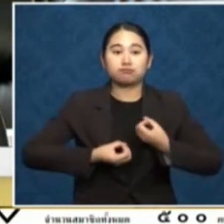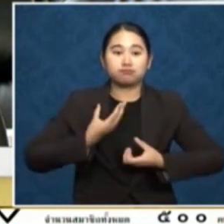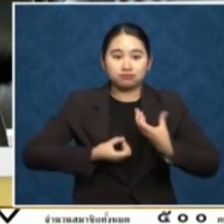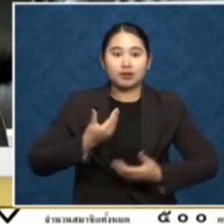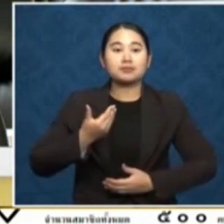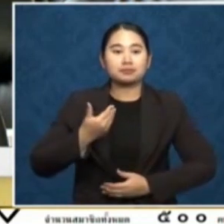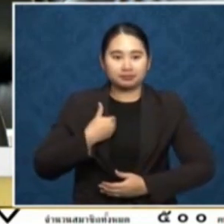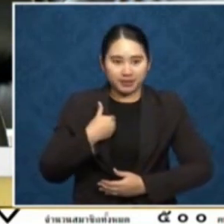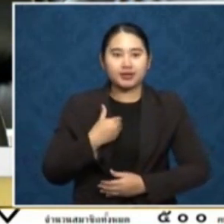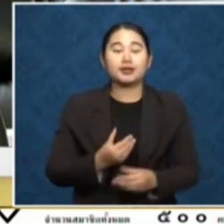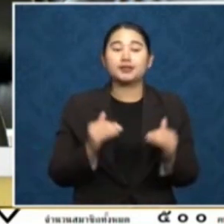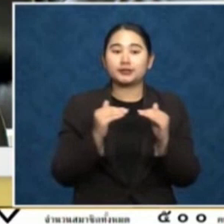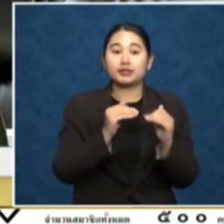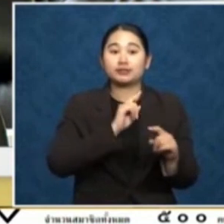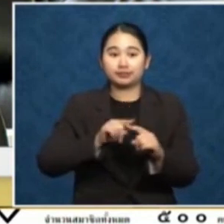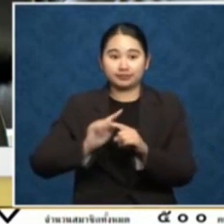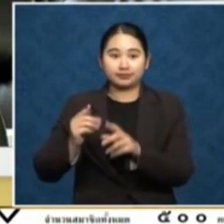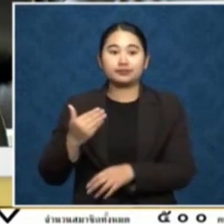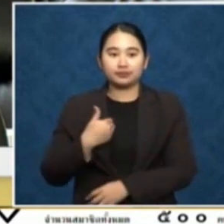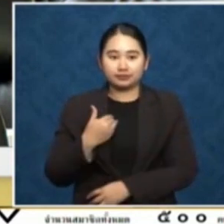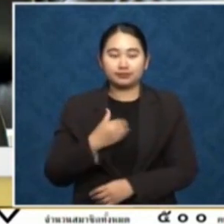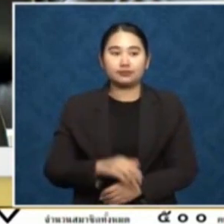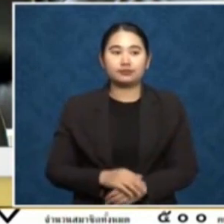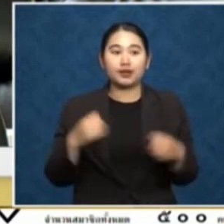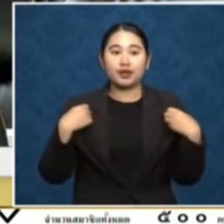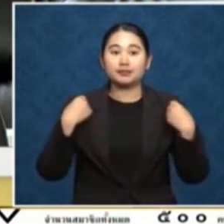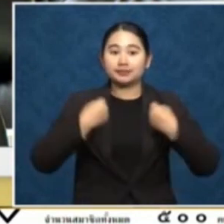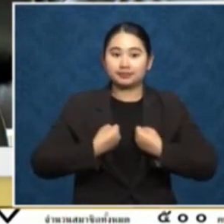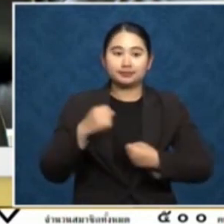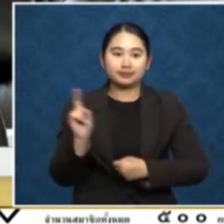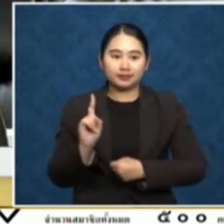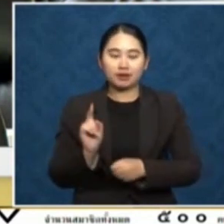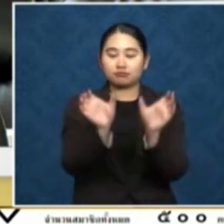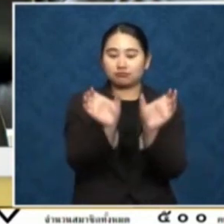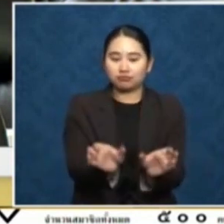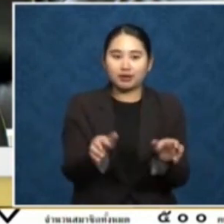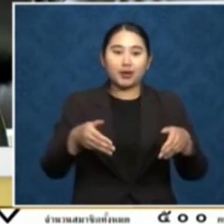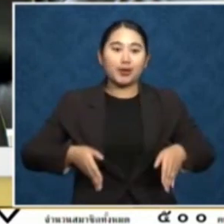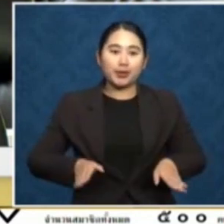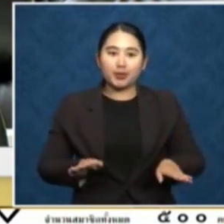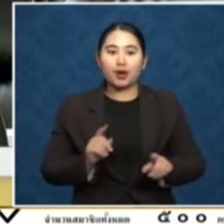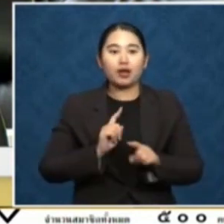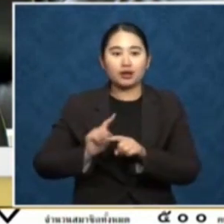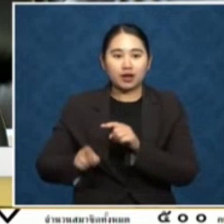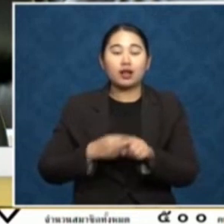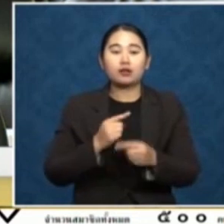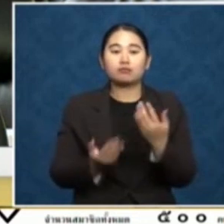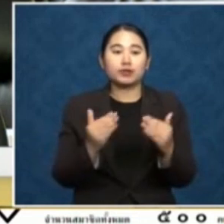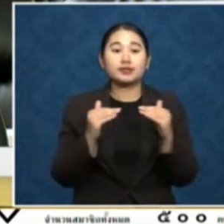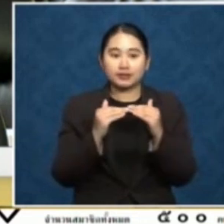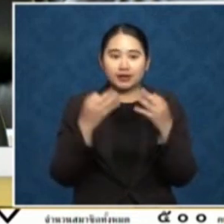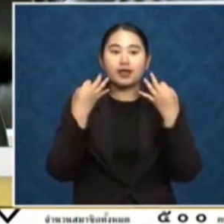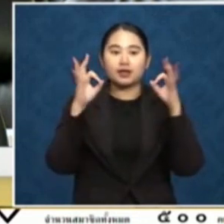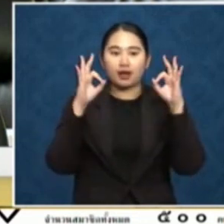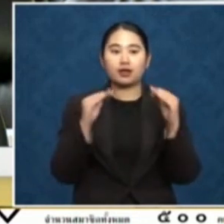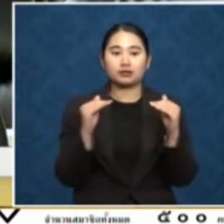เสรีภาพในการแสดงออกอย่างมากมายครับไม่ว่าท่านจะแต่งกายอย่างไรใส่กางเกงอย่างไรใส่กระโปรงอย่างไร